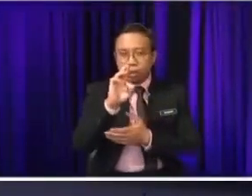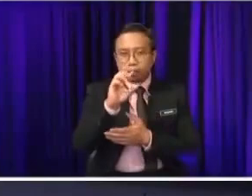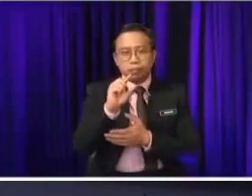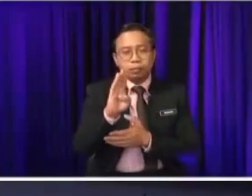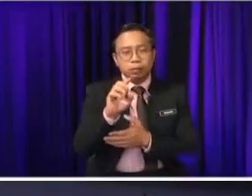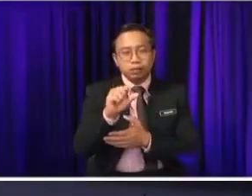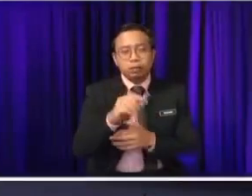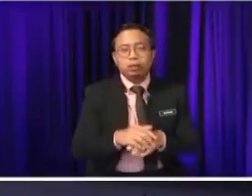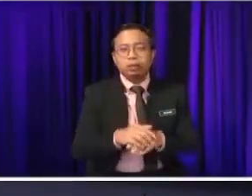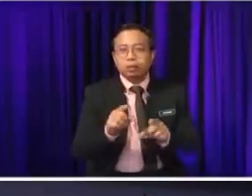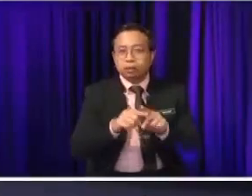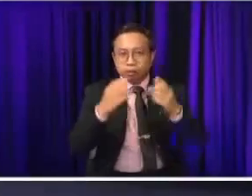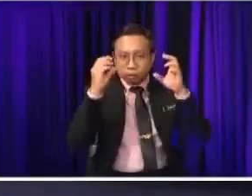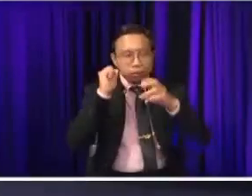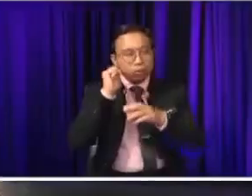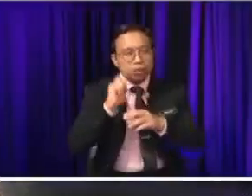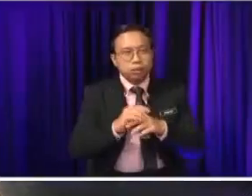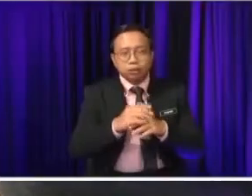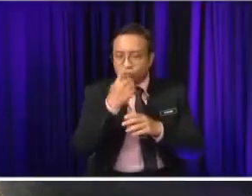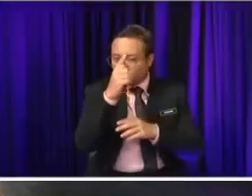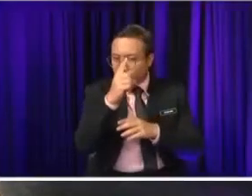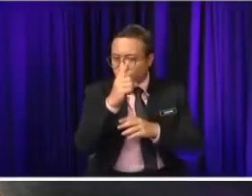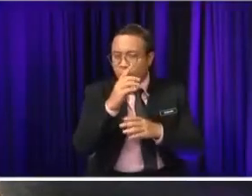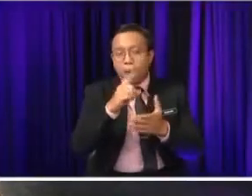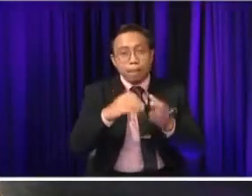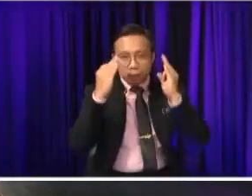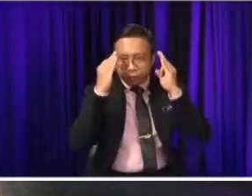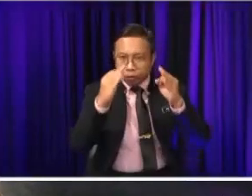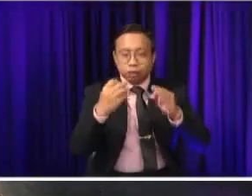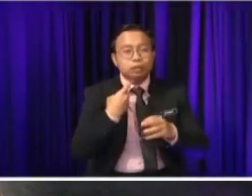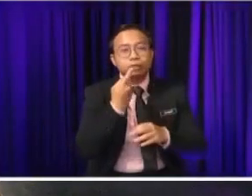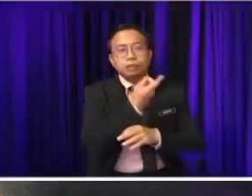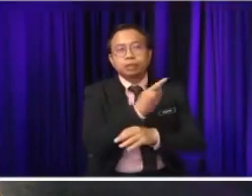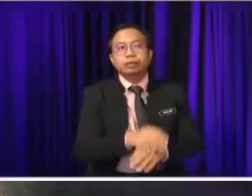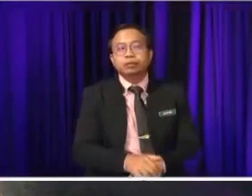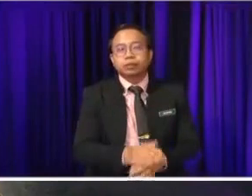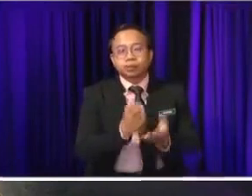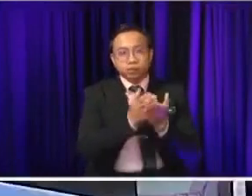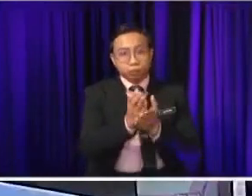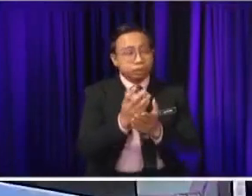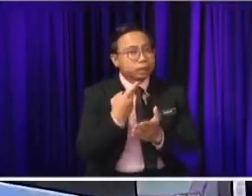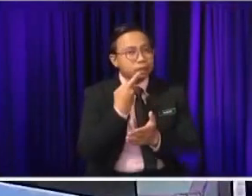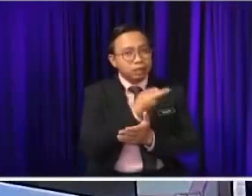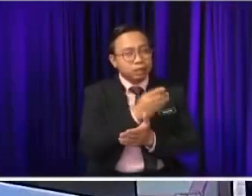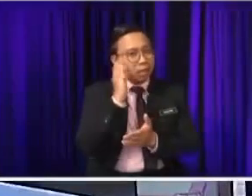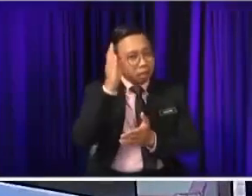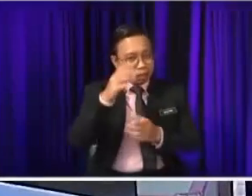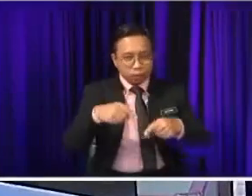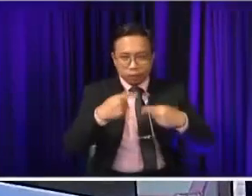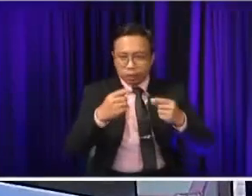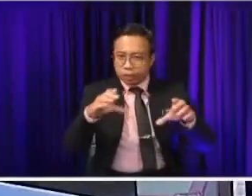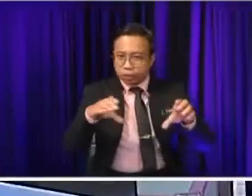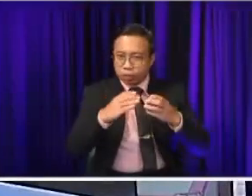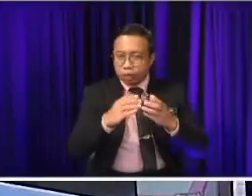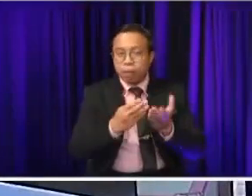bersama ceguk Azis itu aja seterusnya kita akan pergi menghasilkan